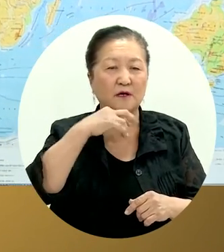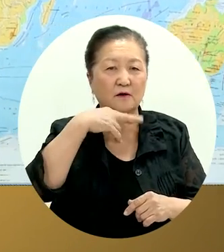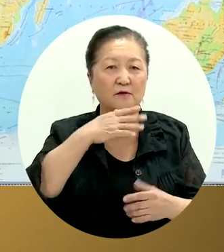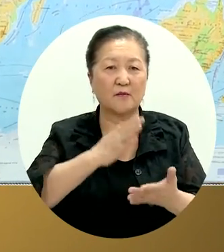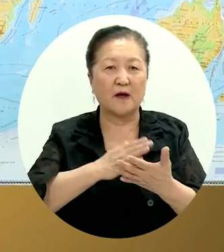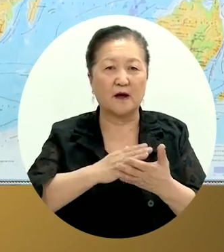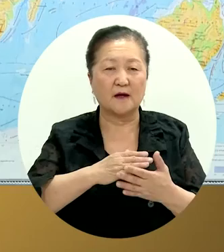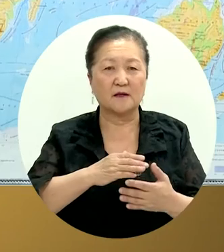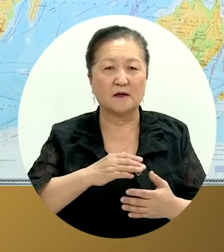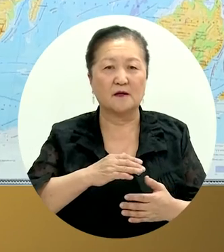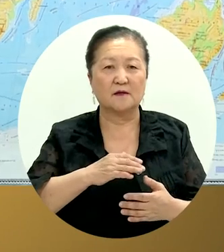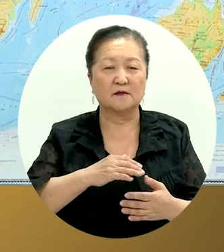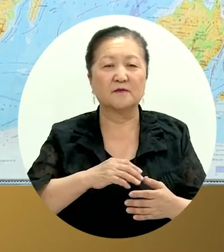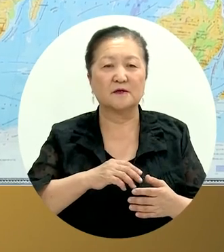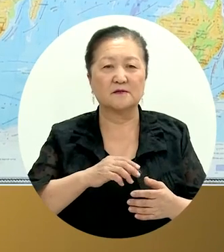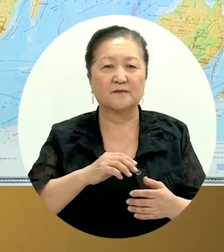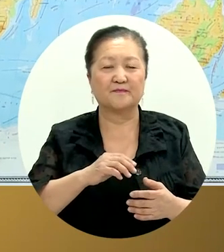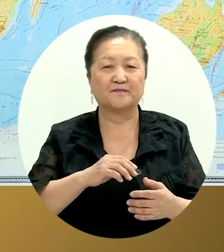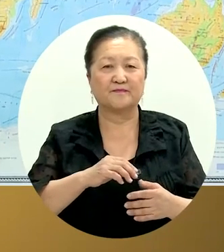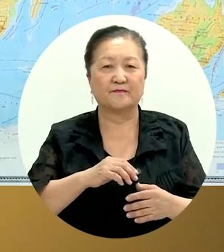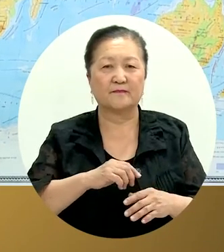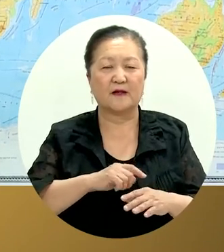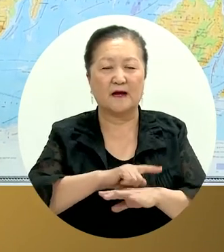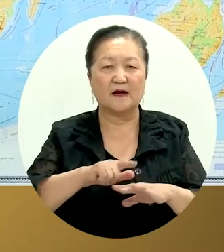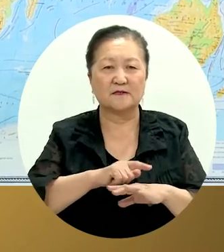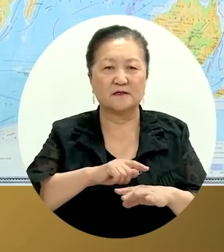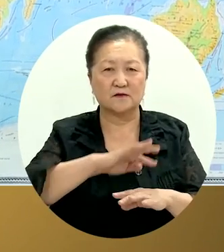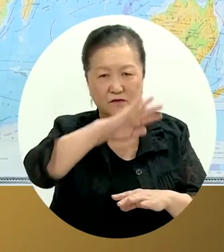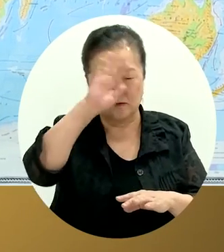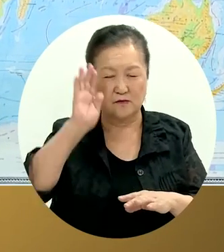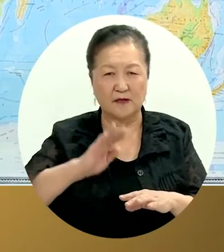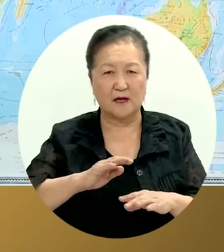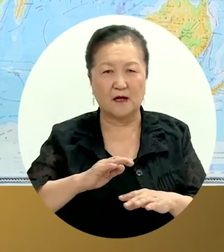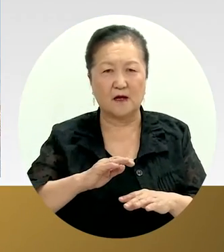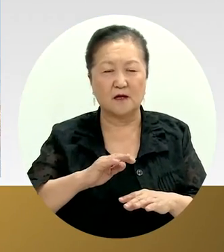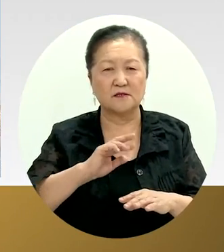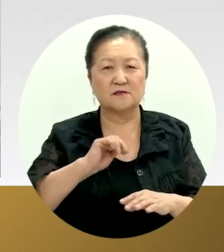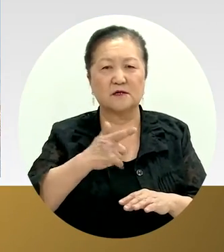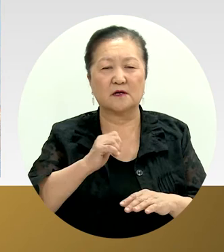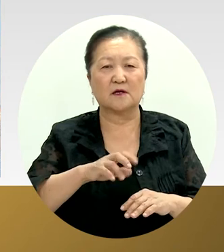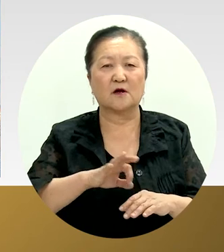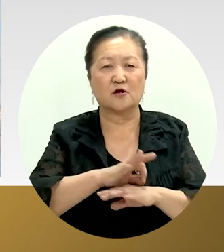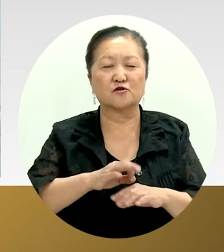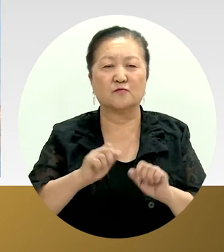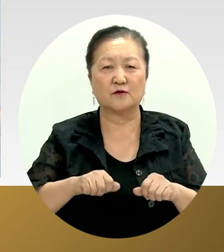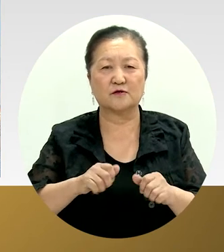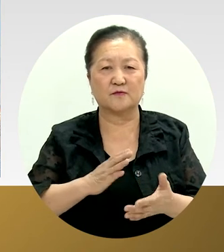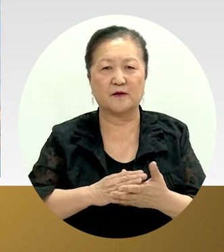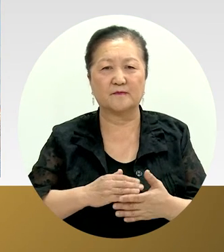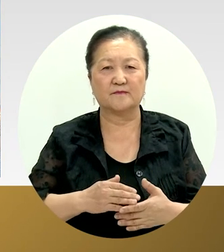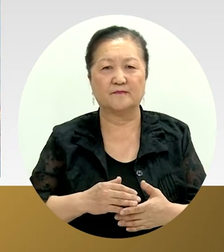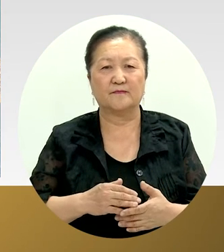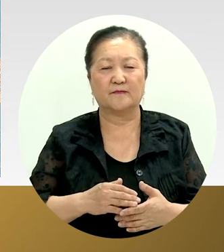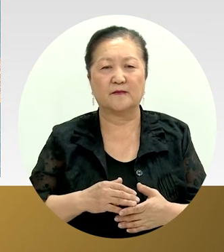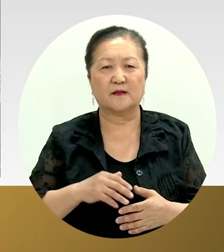нь оцсон газрынхаа уур амьсгалыг дулаахан чиглэг болгоод байгаа юм байна. Их тааламжтай сайхан уур амьсгалтай байгаа тий. За тийм болоод